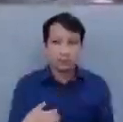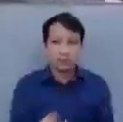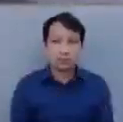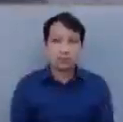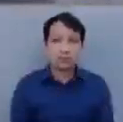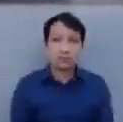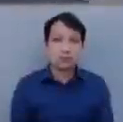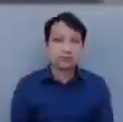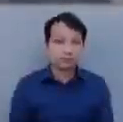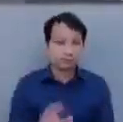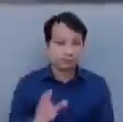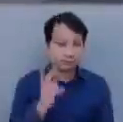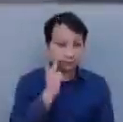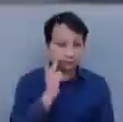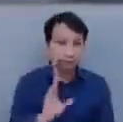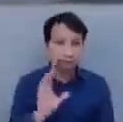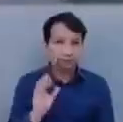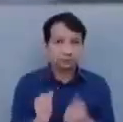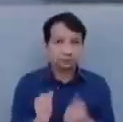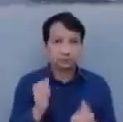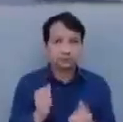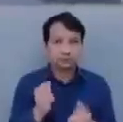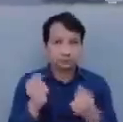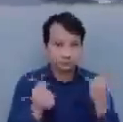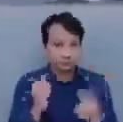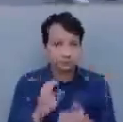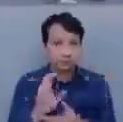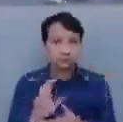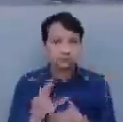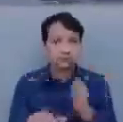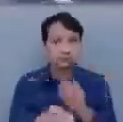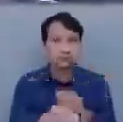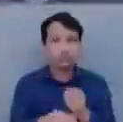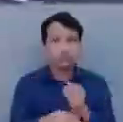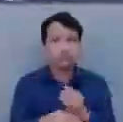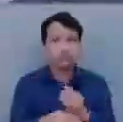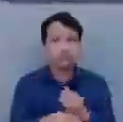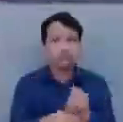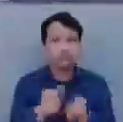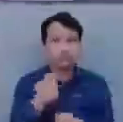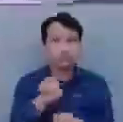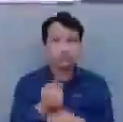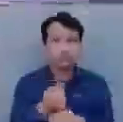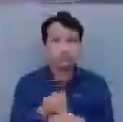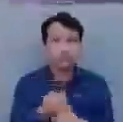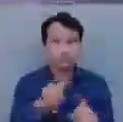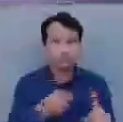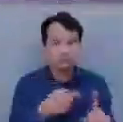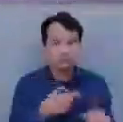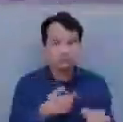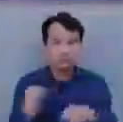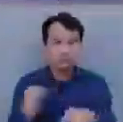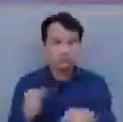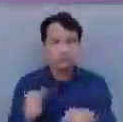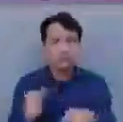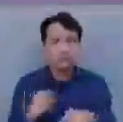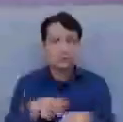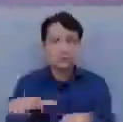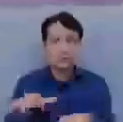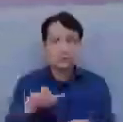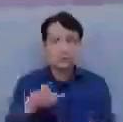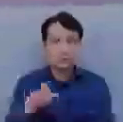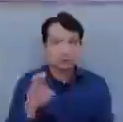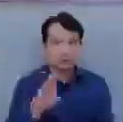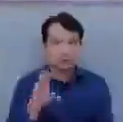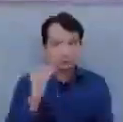na nakasakay ng motor at isang concerned citizen na motorcycle rider ang taxi na itinakas ng suspect sa bahagi ng Blumentritt. Sunod